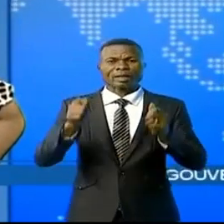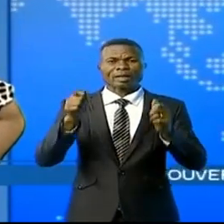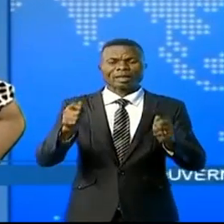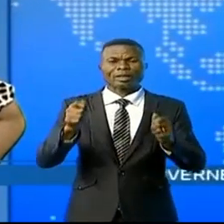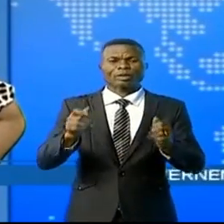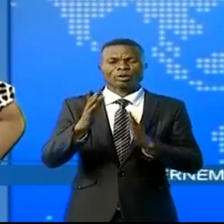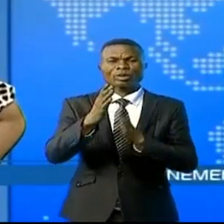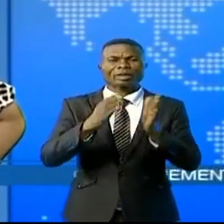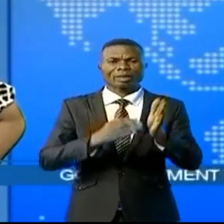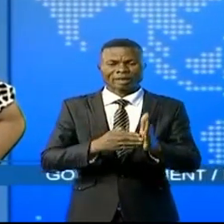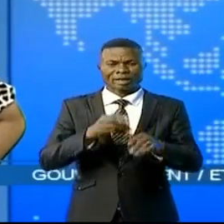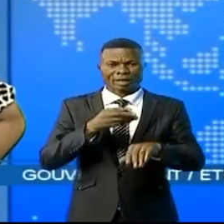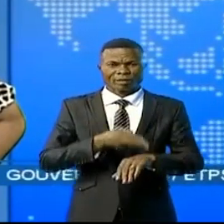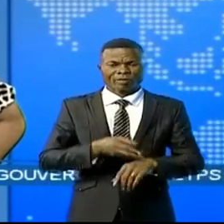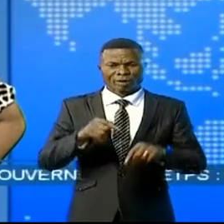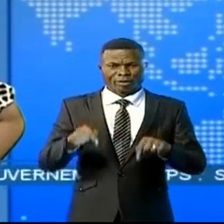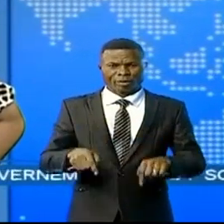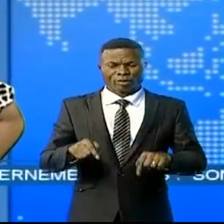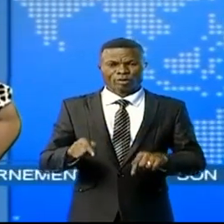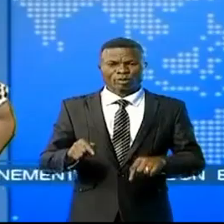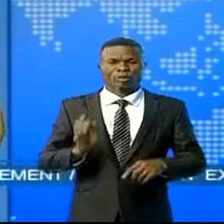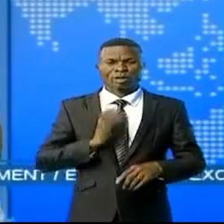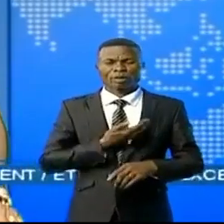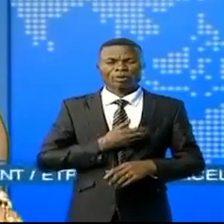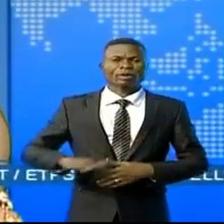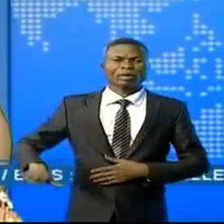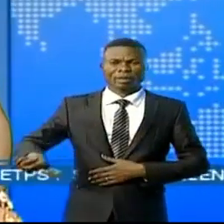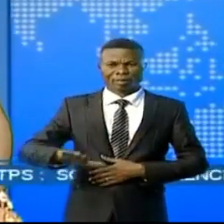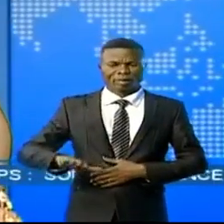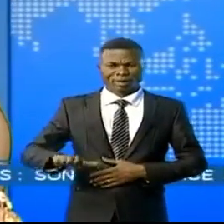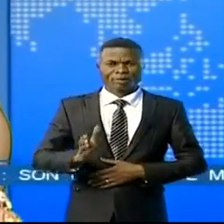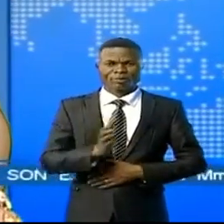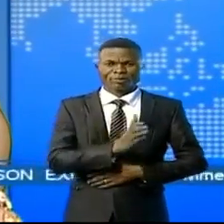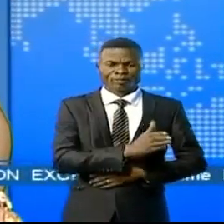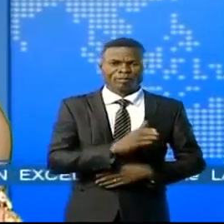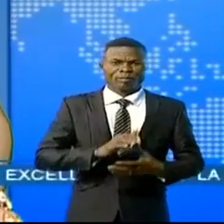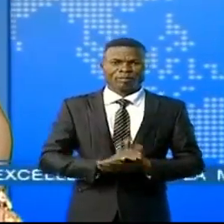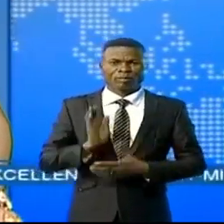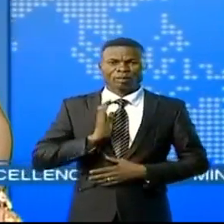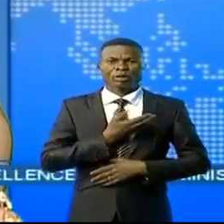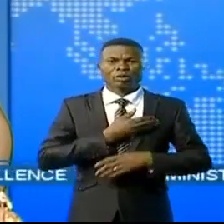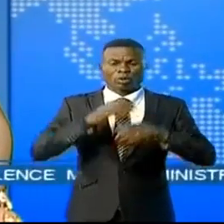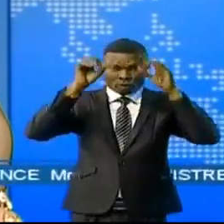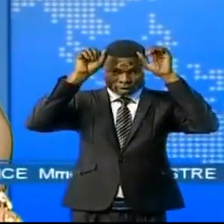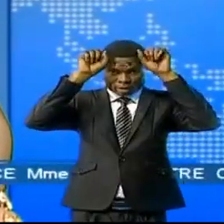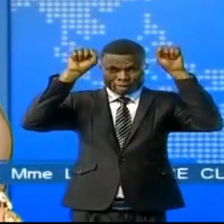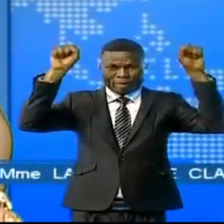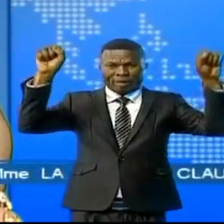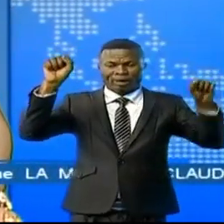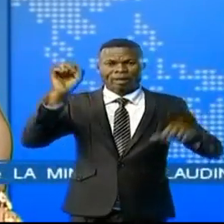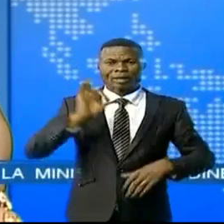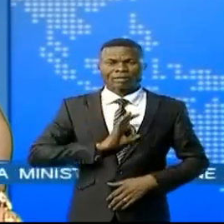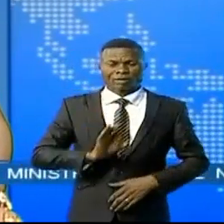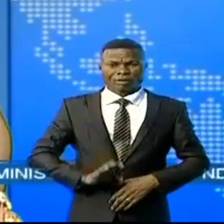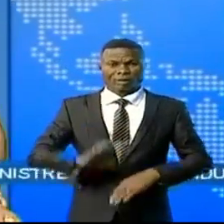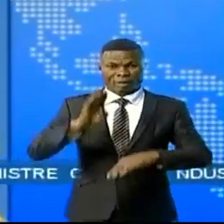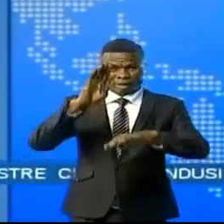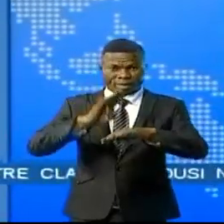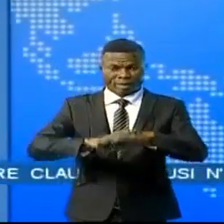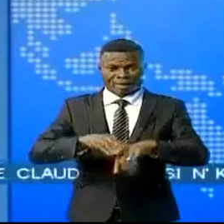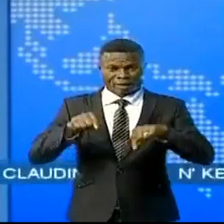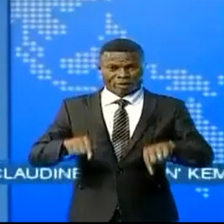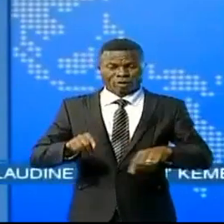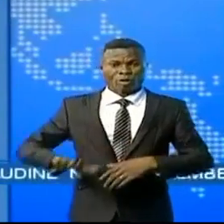dire l'actualité dans notre pays. Le président de la République est déjà arrivé cet après-midi